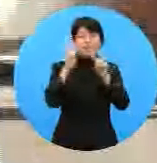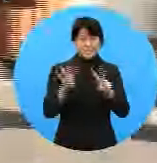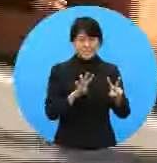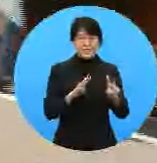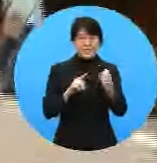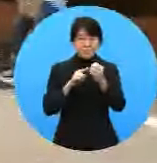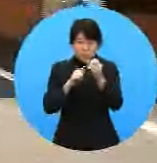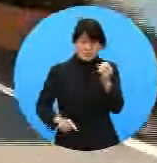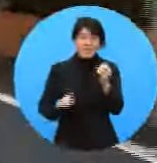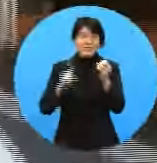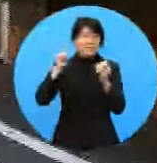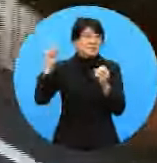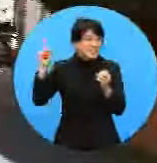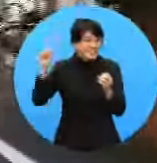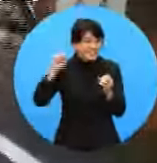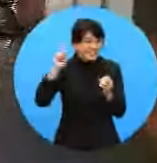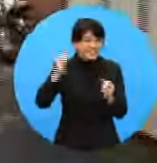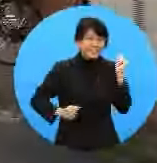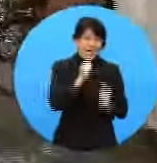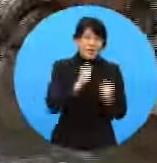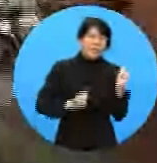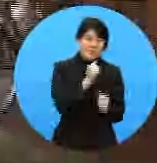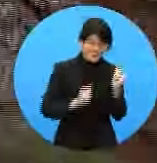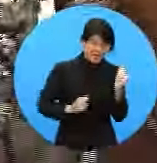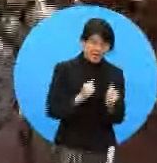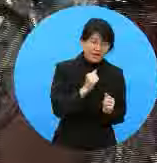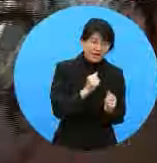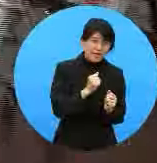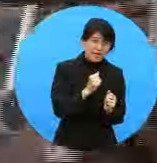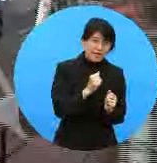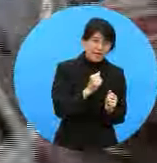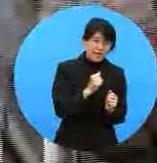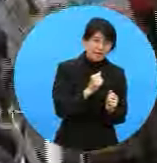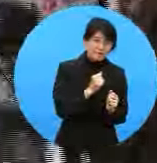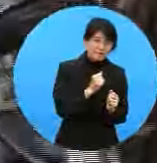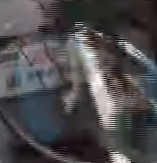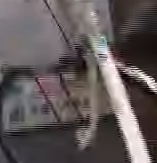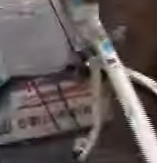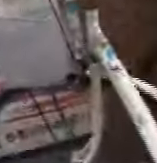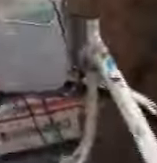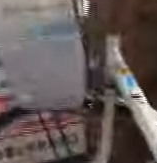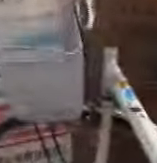ニに防犯ブザーを鳴らしながら駆け込みました。